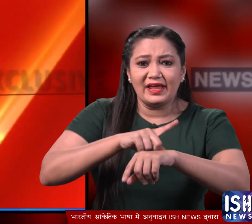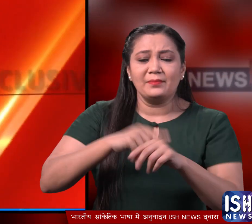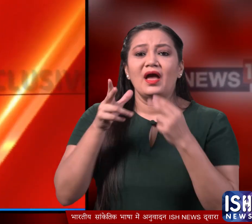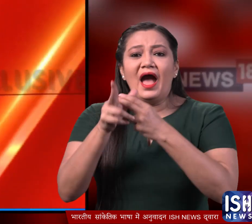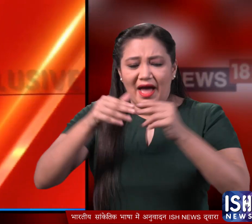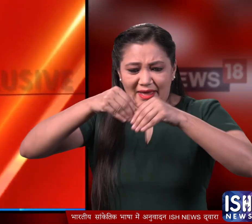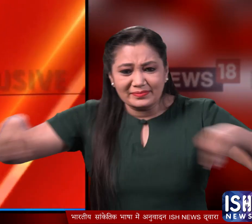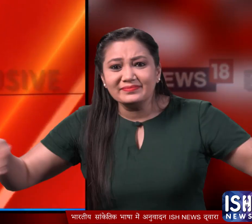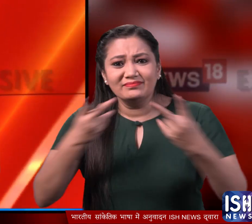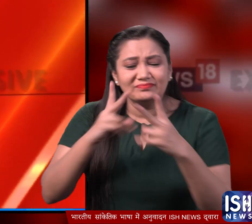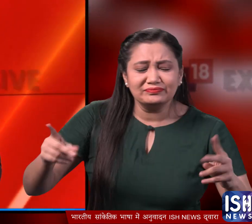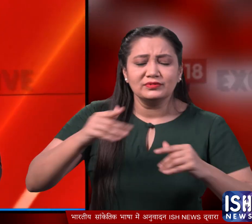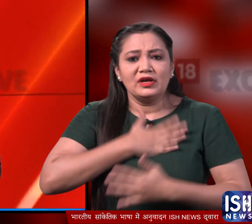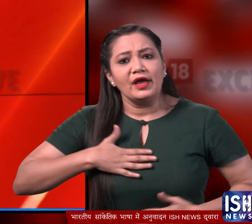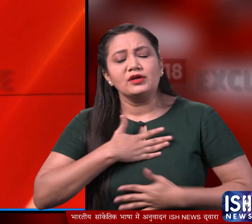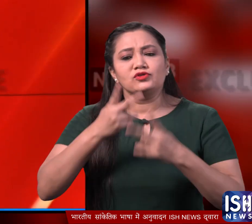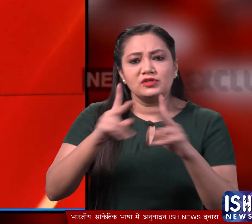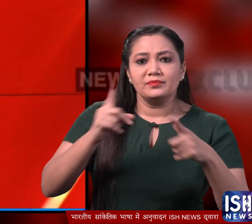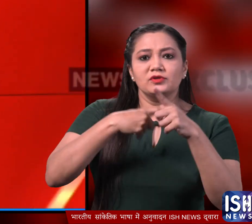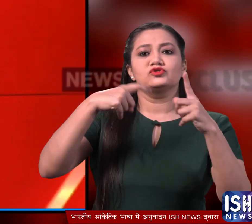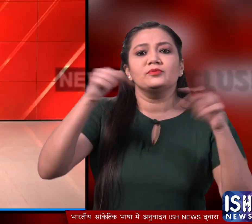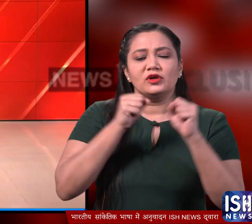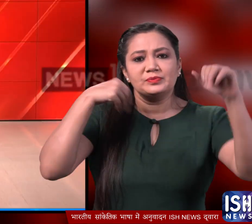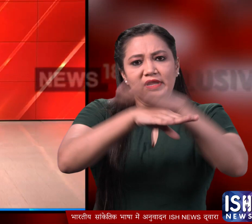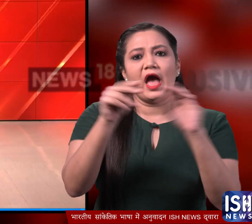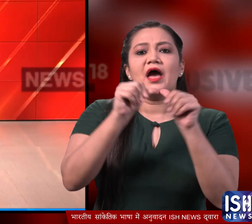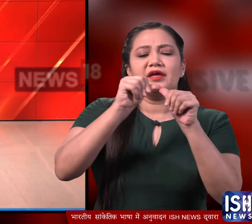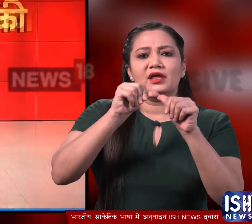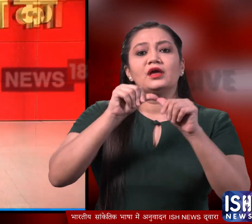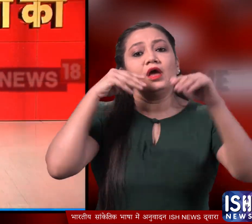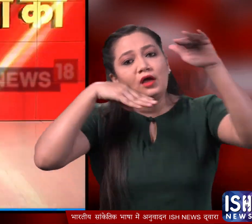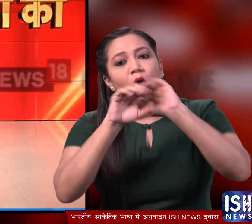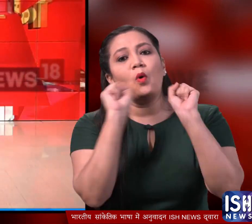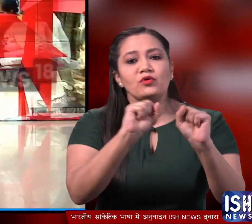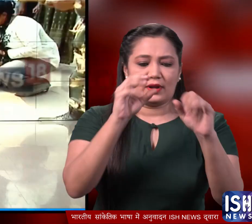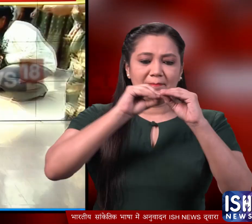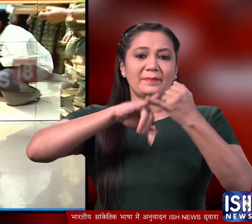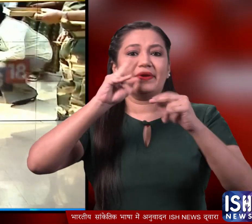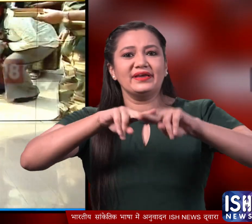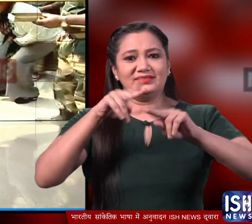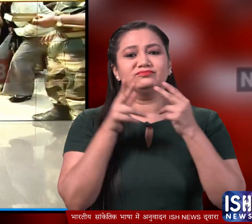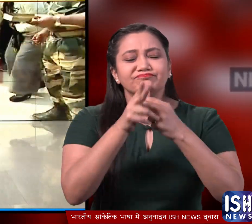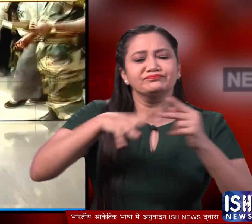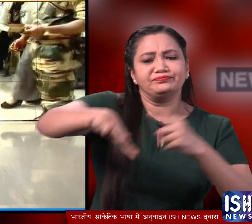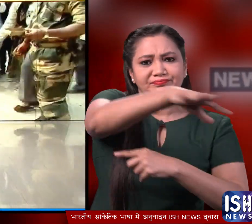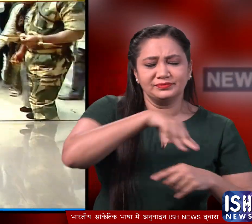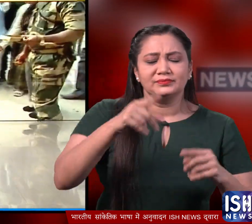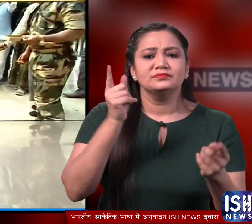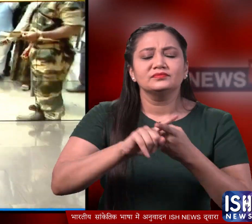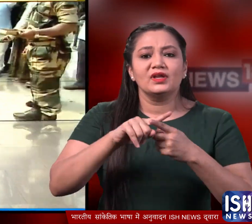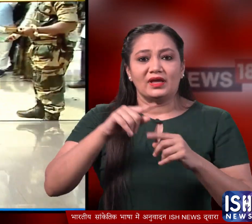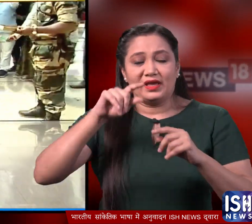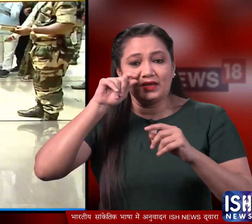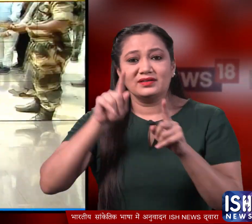سرکشا بل کے جوانوں نے جشن منایا اس جشن کی ایک تصویر جمہو کشمیر کے ارنیا سیکٹر کے بی ایس ایف کیمپ سے سامنے آئی وہاں ارنیا کی تیوہ